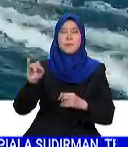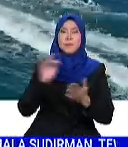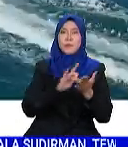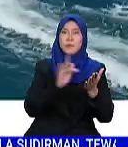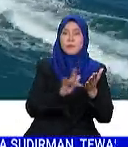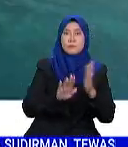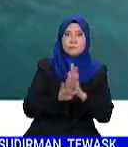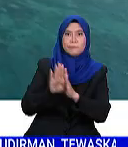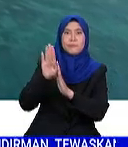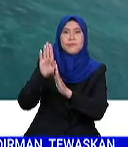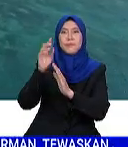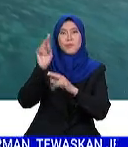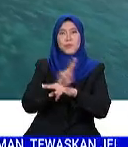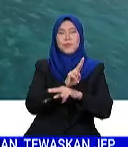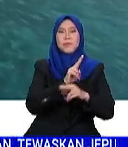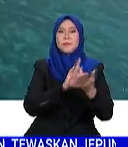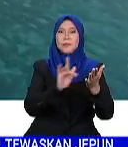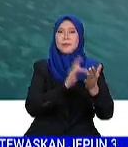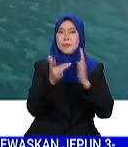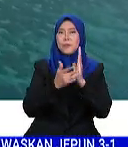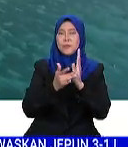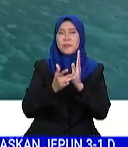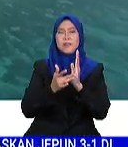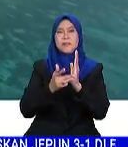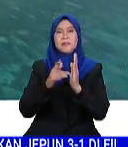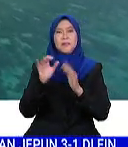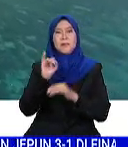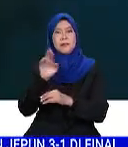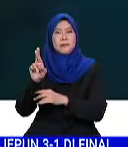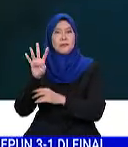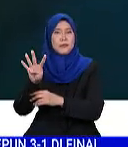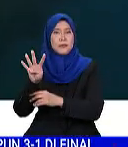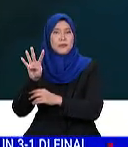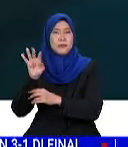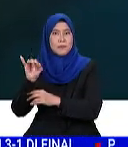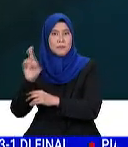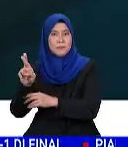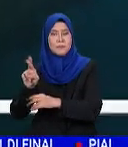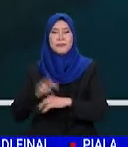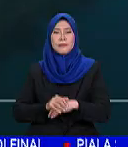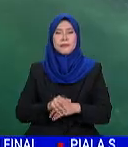yang dibangunkan dengan menggunakan pakai elemen teknologi revolusi perindustrian ke-44 IR.